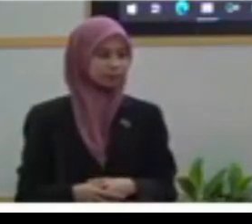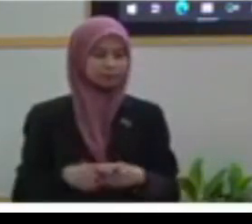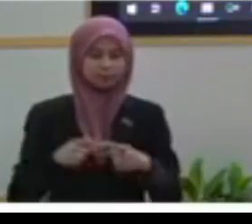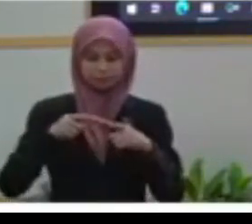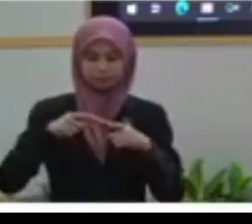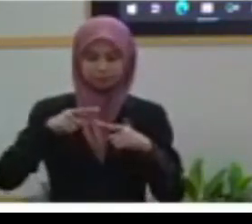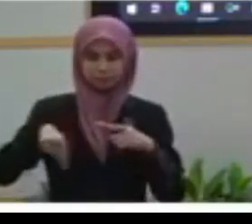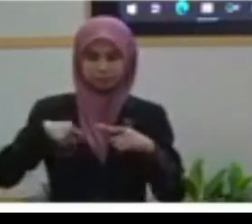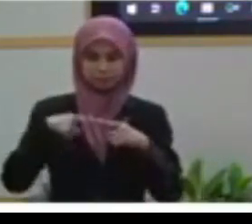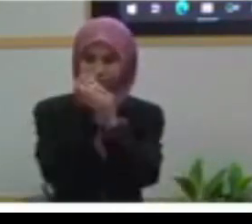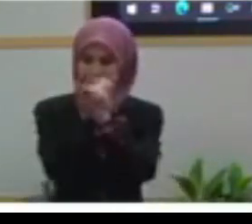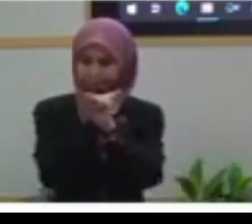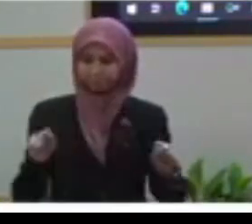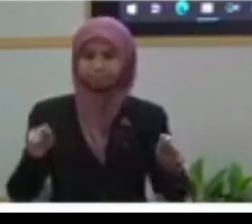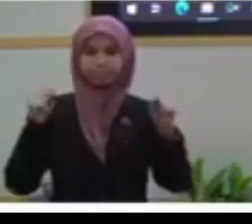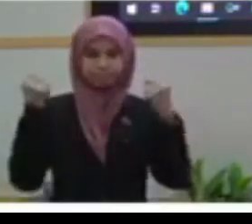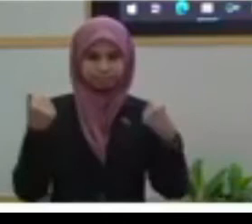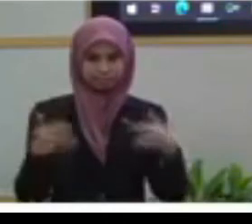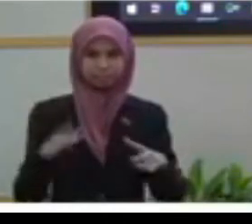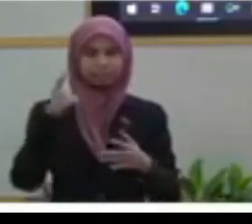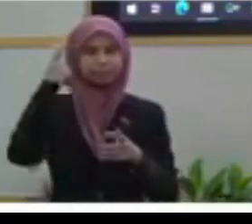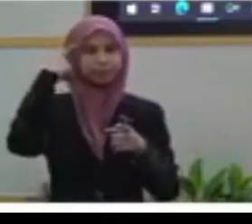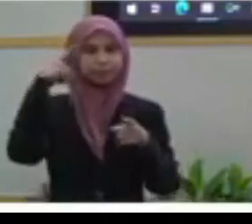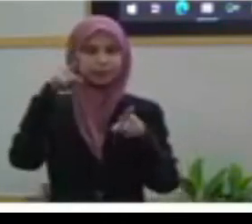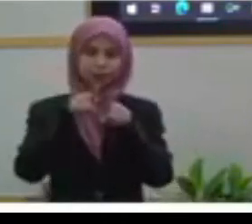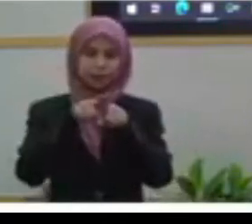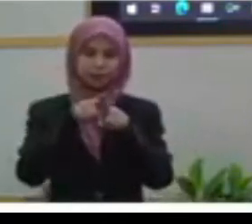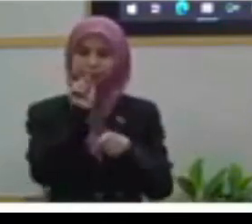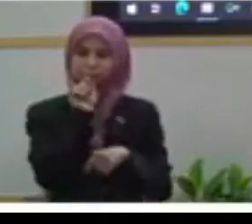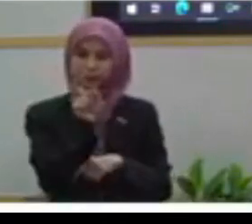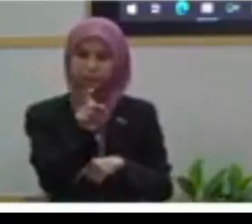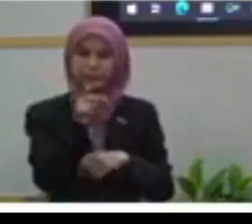Apabila semua selesai, klik setuju dan hantar.